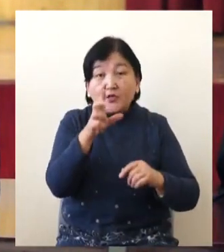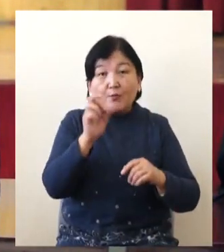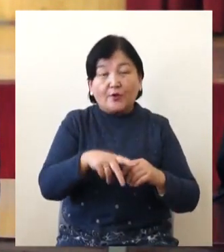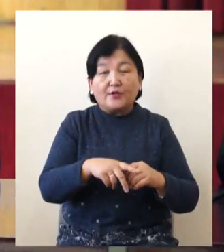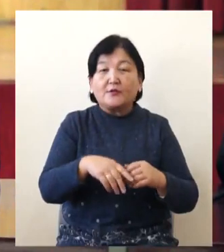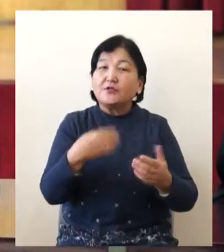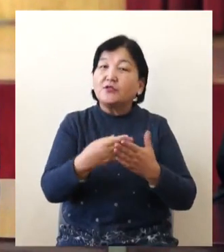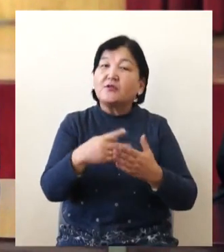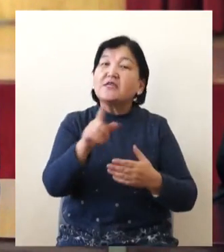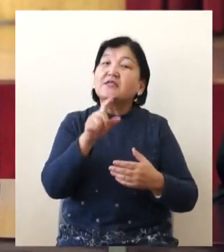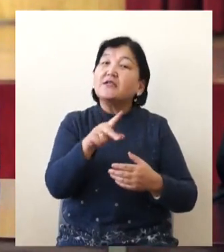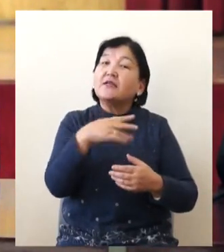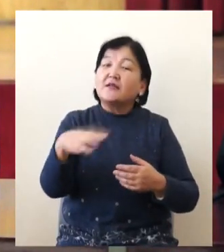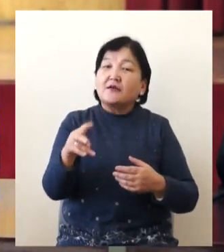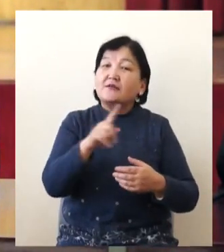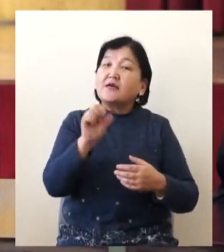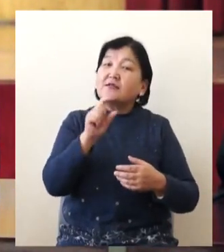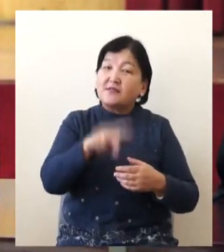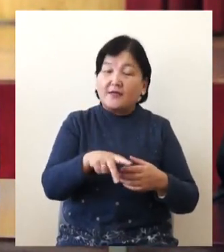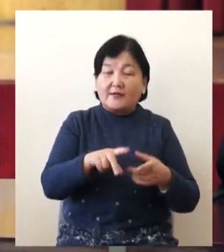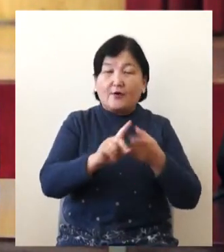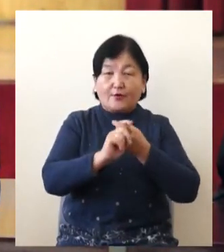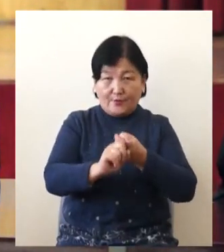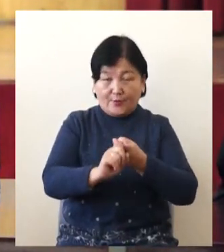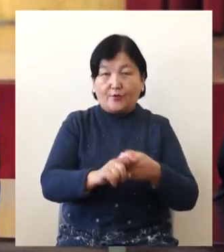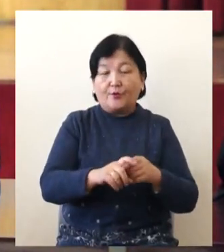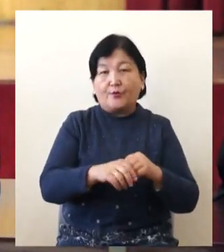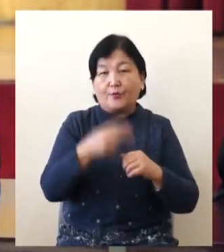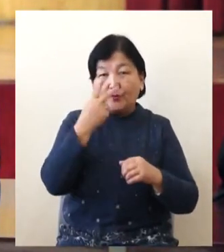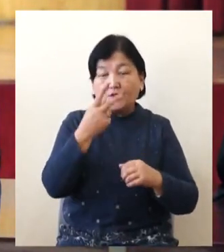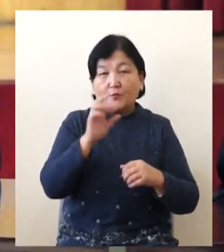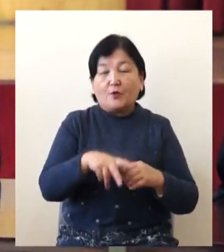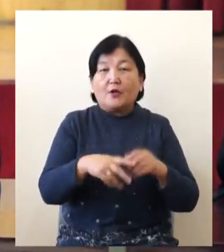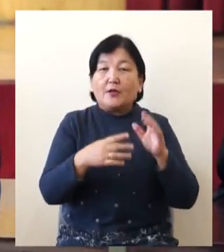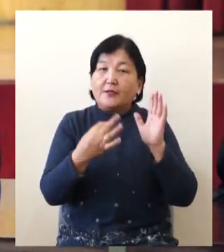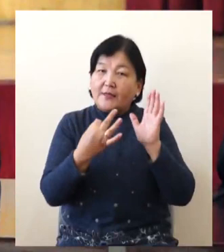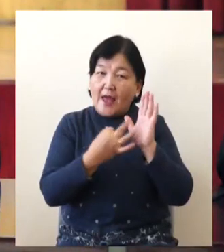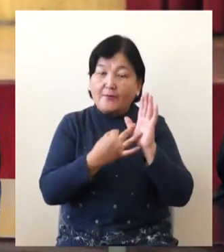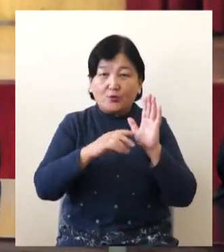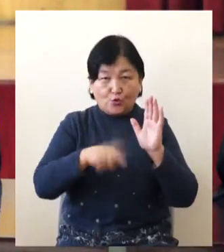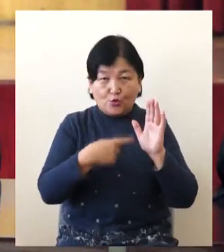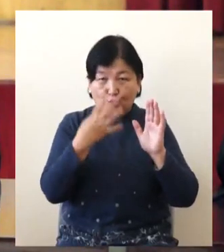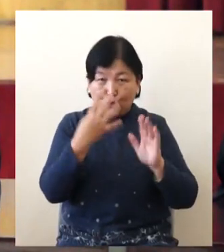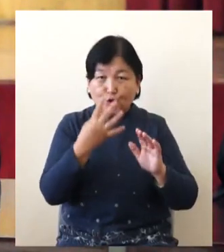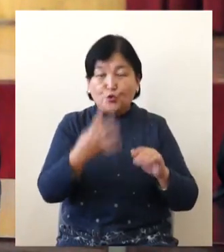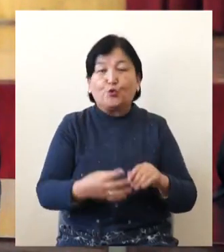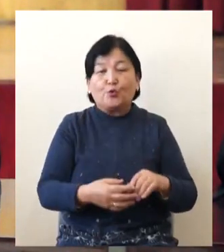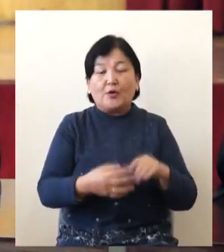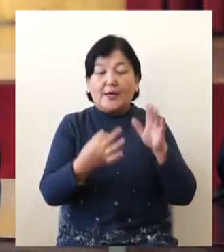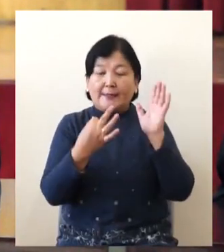зээлийн зах зээл кредит гэж хэлж байна. Зээл авах зах зээл. 8.44 оноогоор 88 дугаар